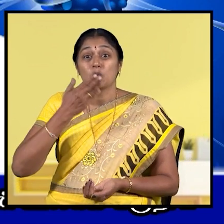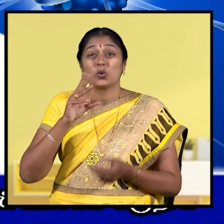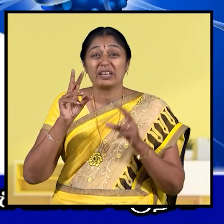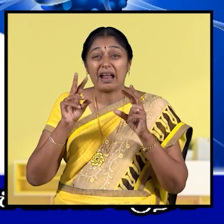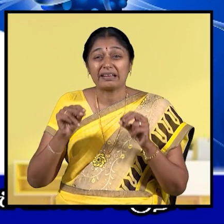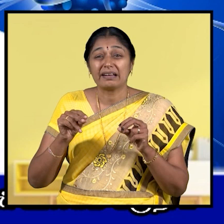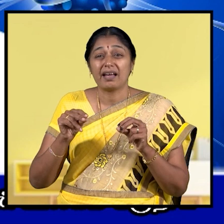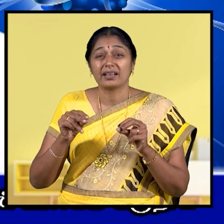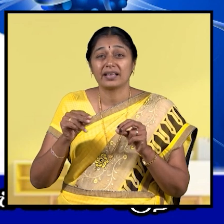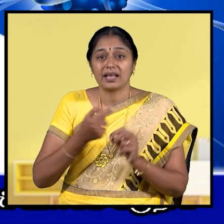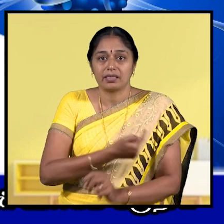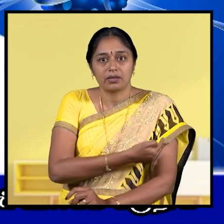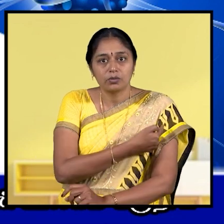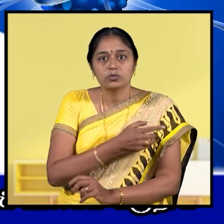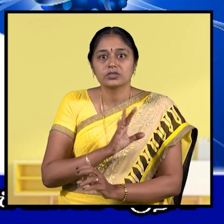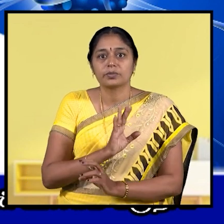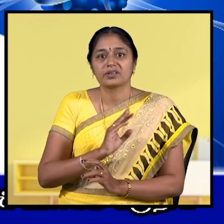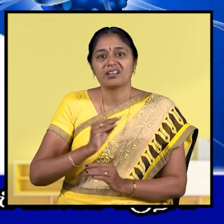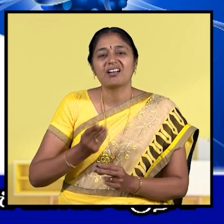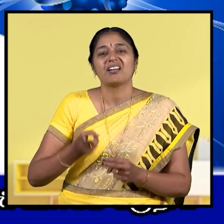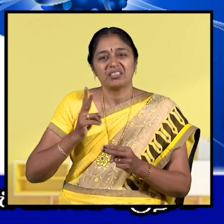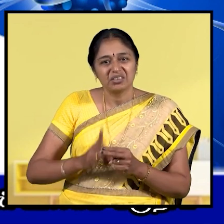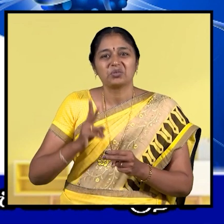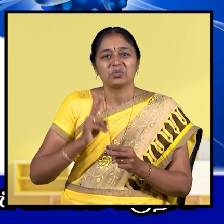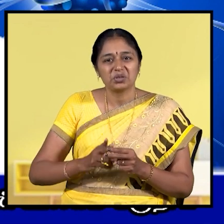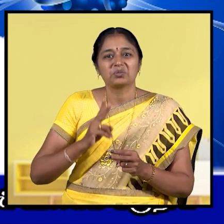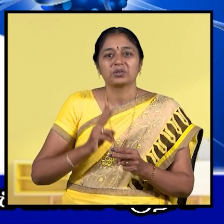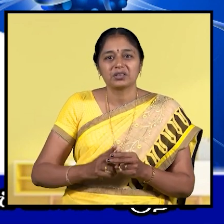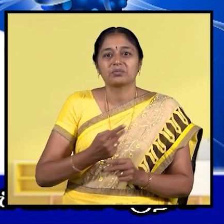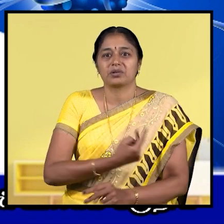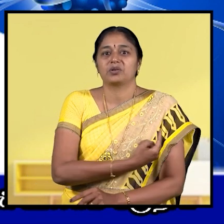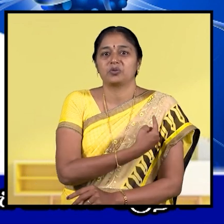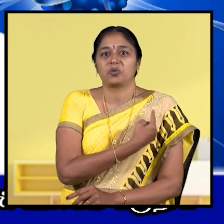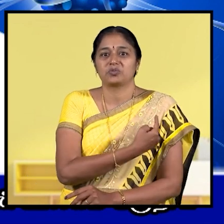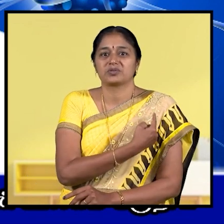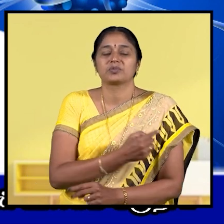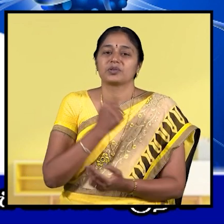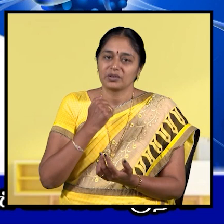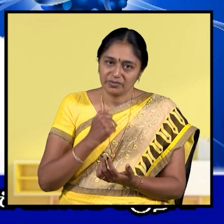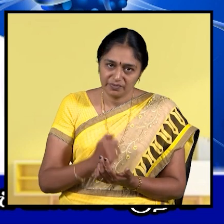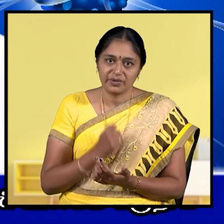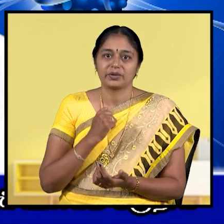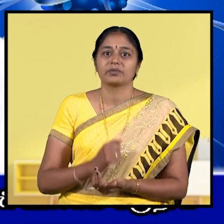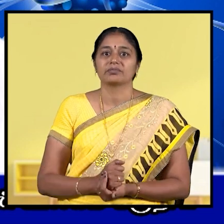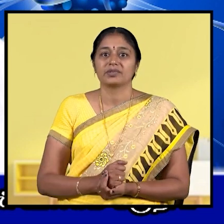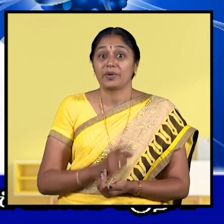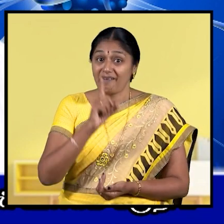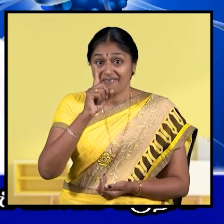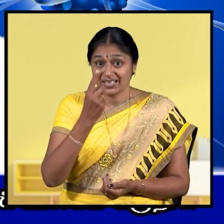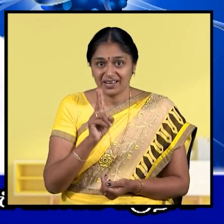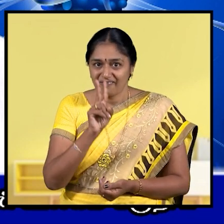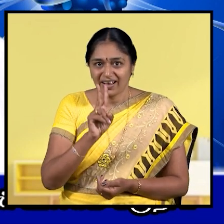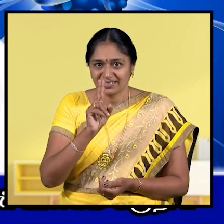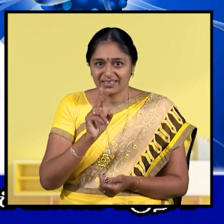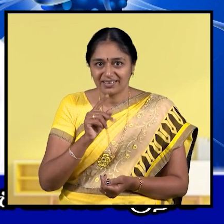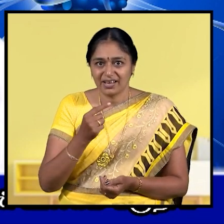நம்ம போட்டோம்னாக்க அதை முதல் மட்டும் இல்லை, அடுத்தடுத்து நம்ம அதற்கு வந்து ஊட்டங்களை நம்ம வந்து என்ன செய்யணும், தொடர்ந்து நம்ம வந்து அழித்துக்கொண்டே இருக்கணும். அப்படி அழித்துக்கொண்டே இருந்தால்